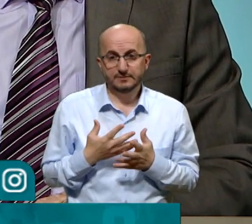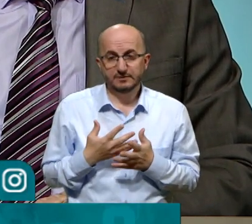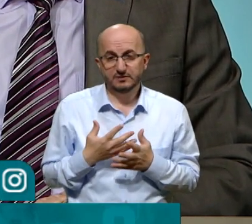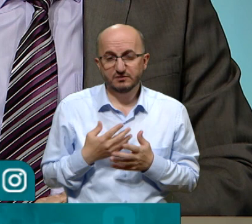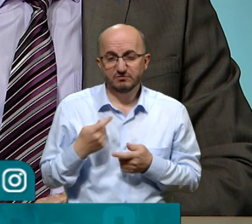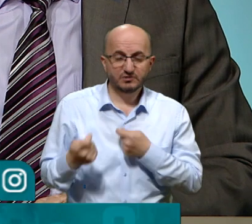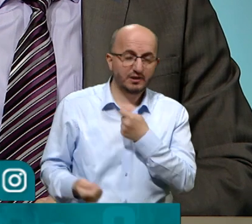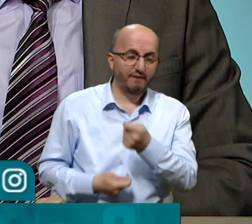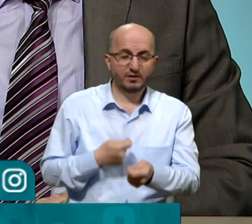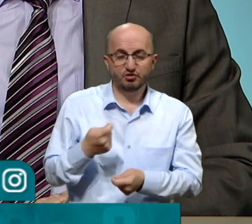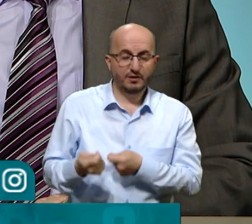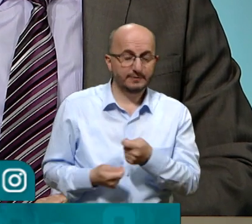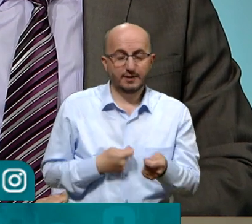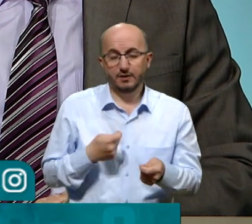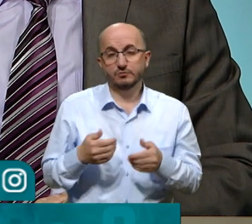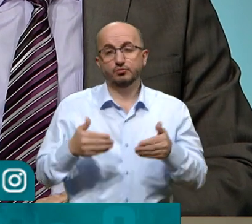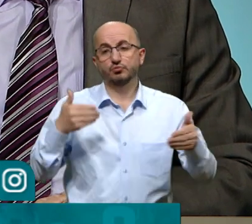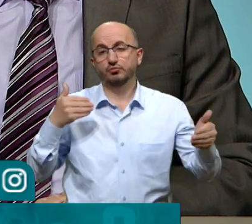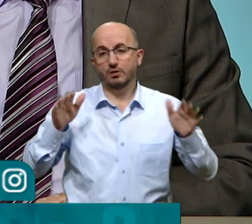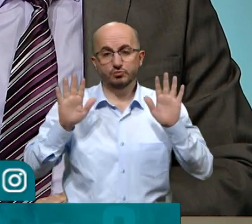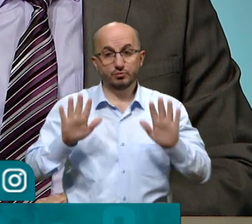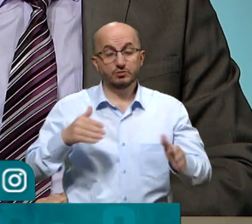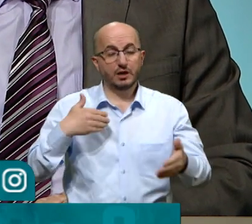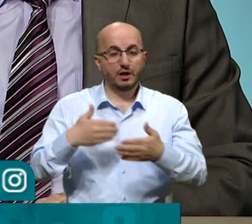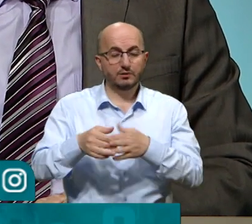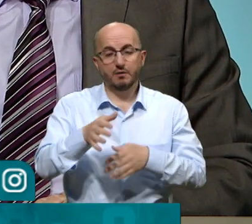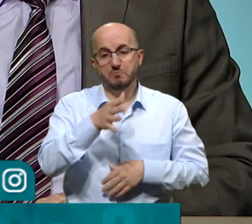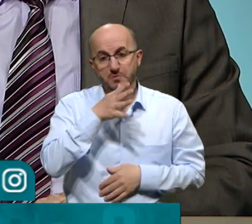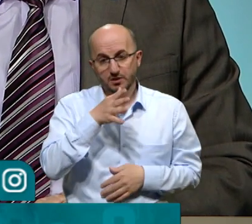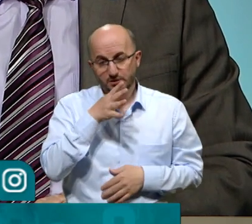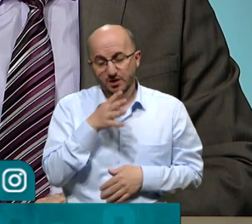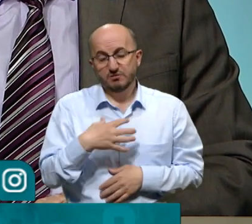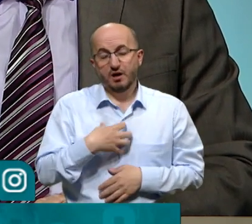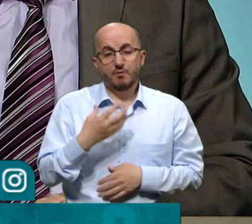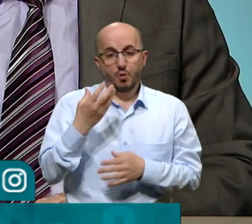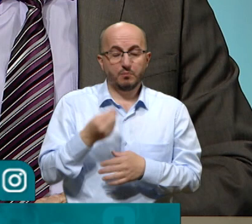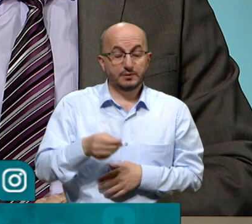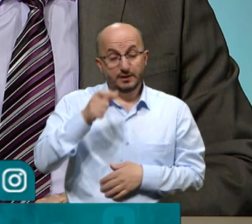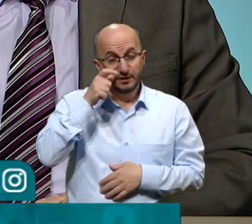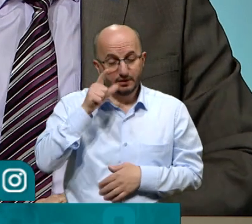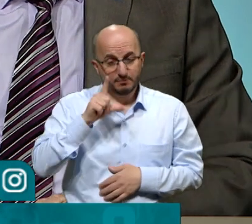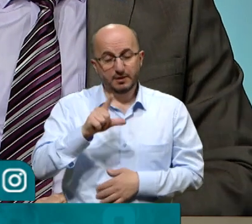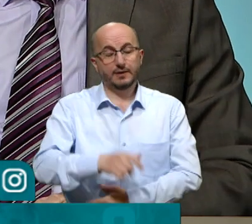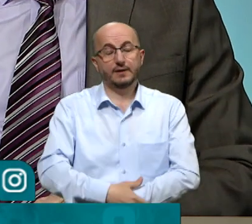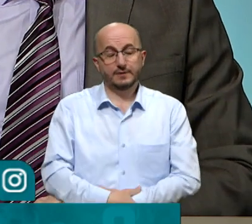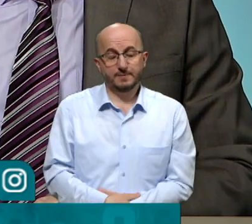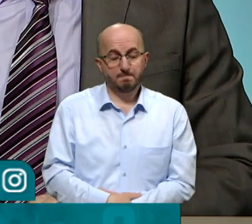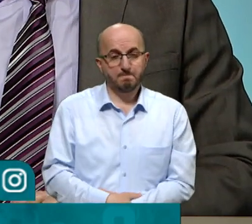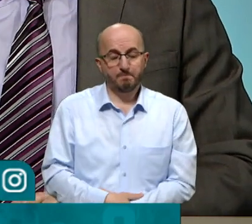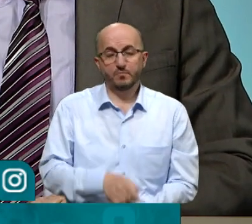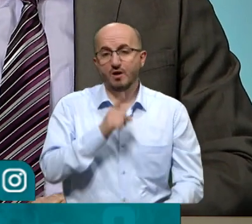cphi illerden uzak duracak kadar bilgi ve donanıma sahip olmasına dikkat etmek gerekir